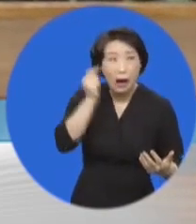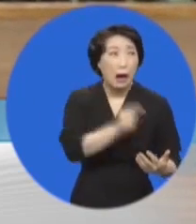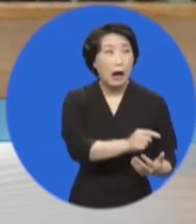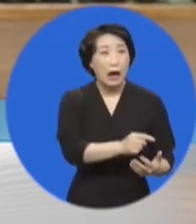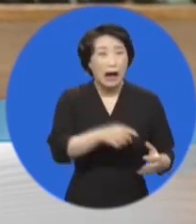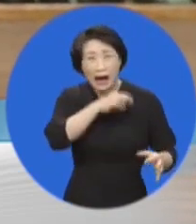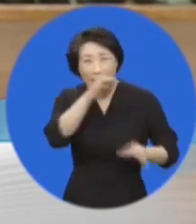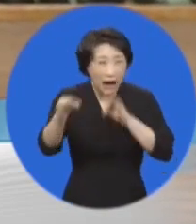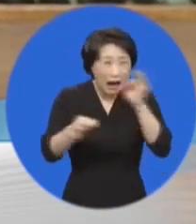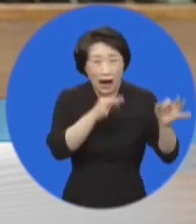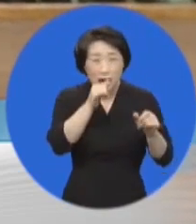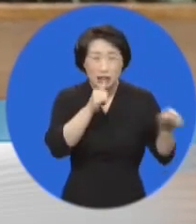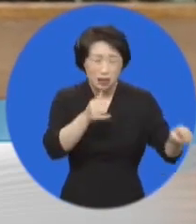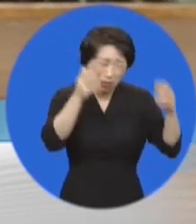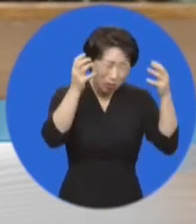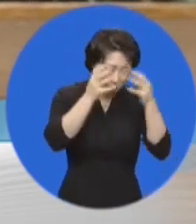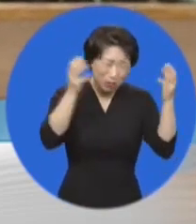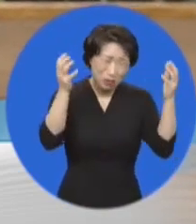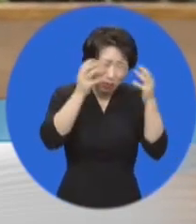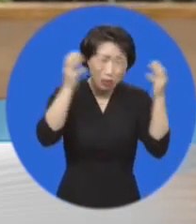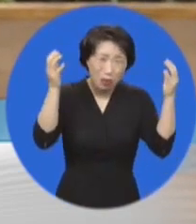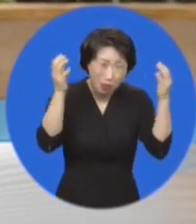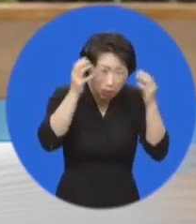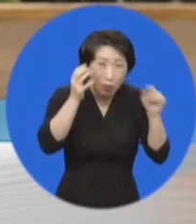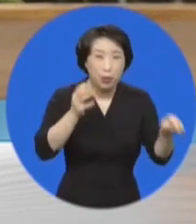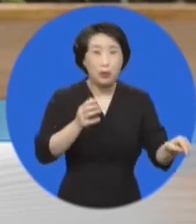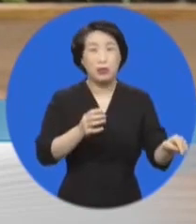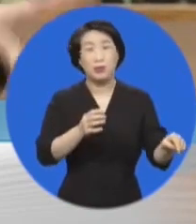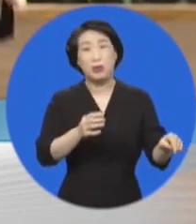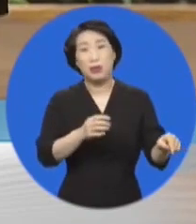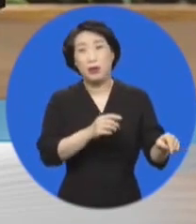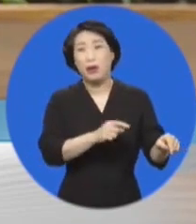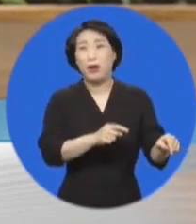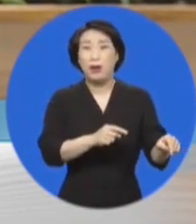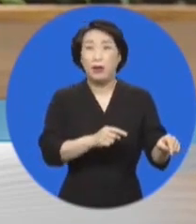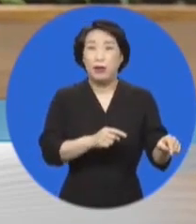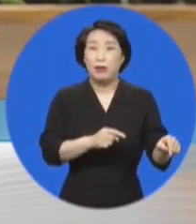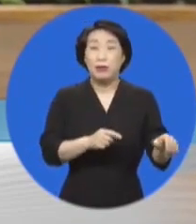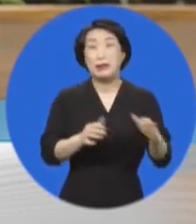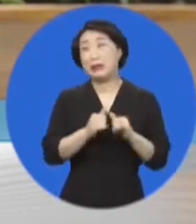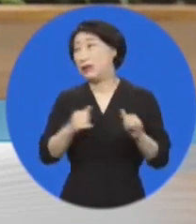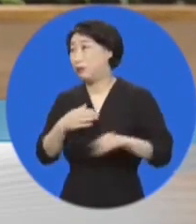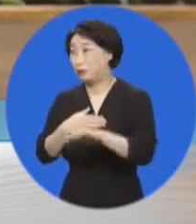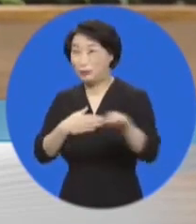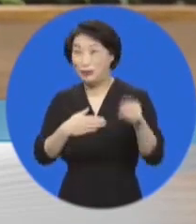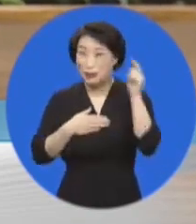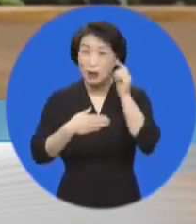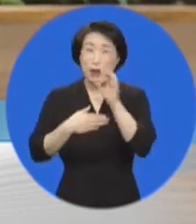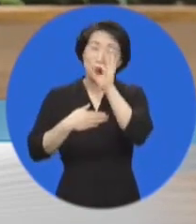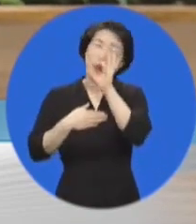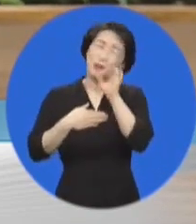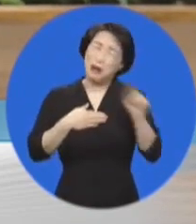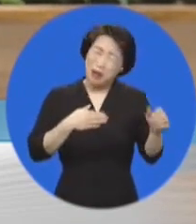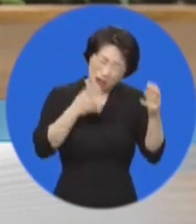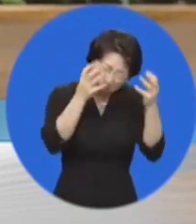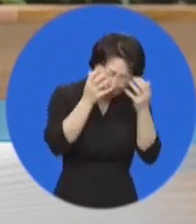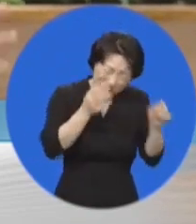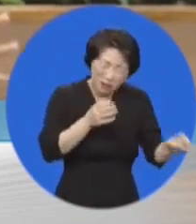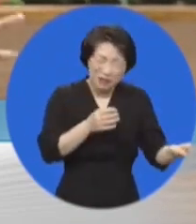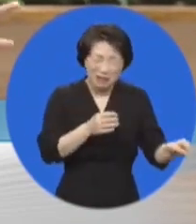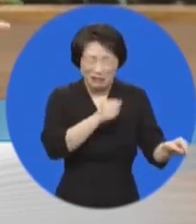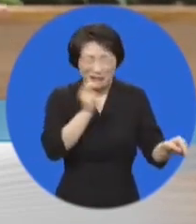크, 고통, 고통, 고통, 고통. 인간이 상상할 수 없는